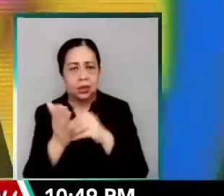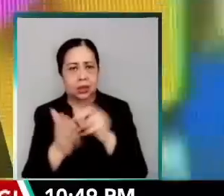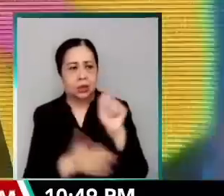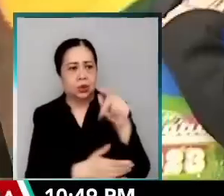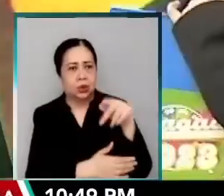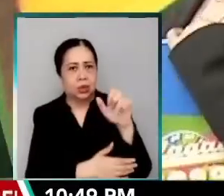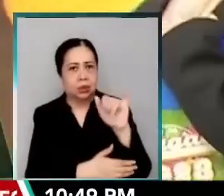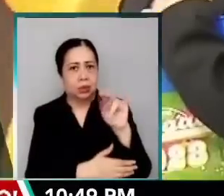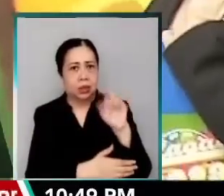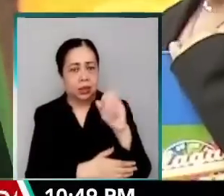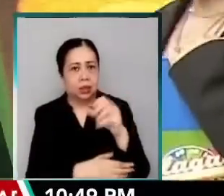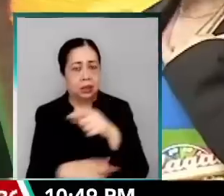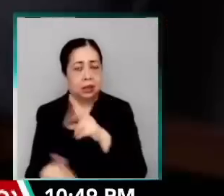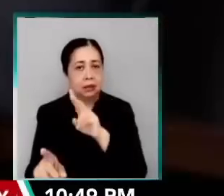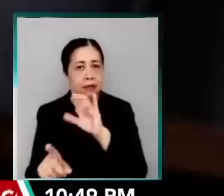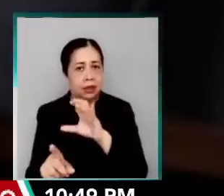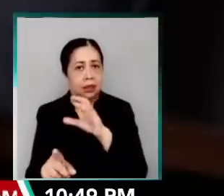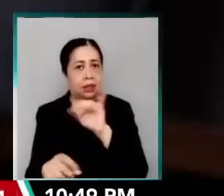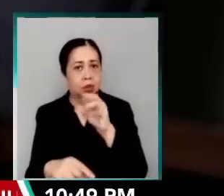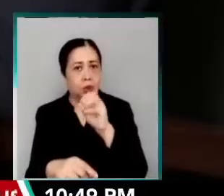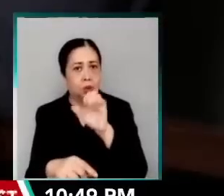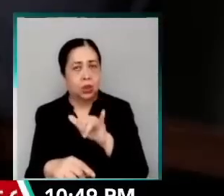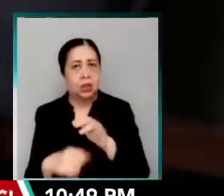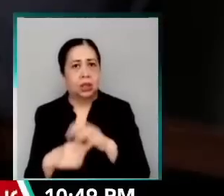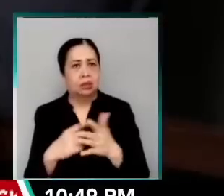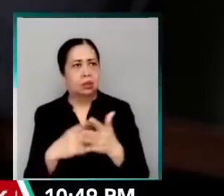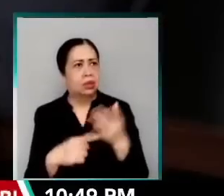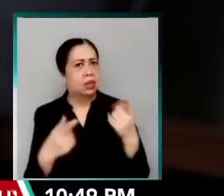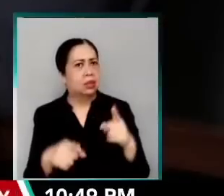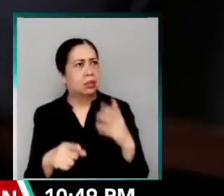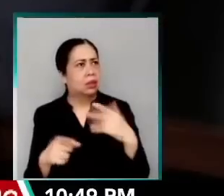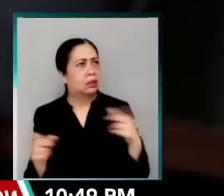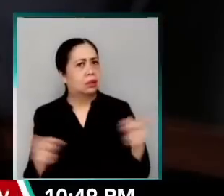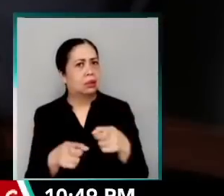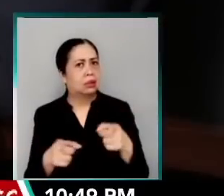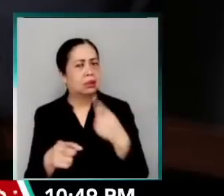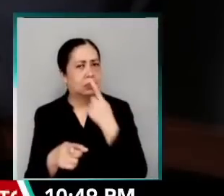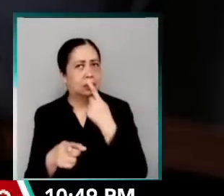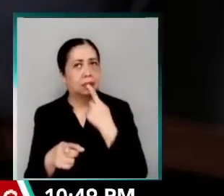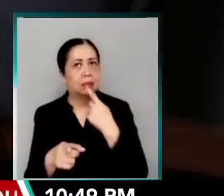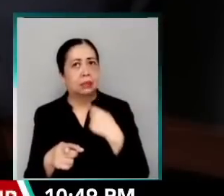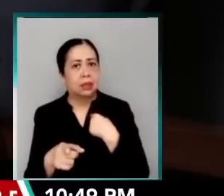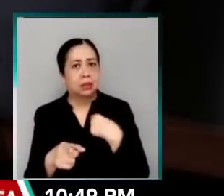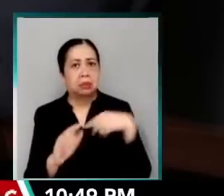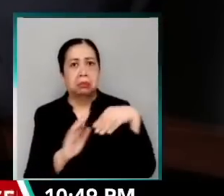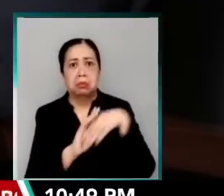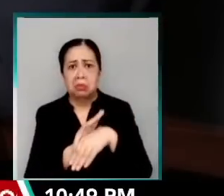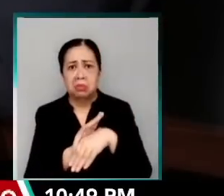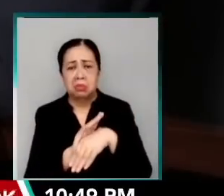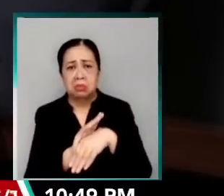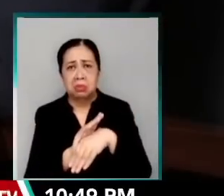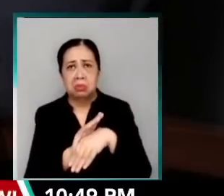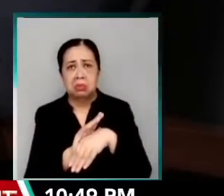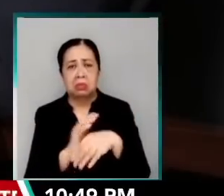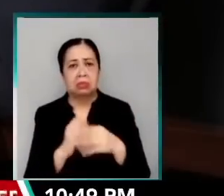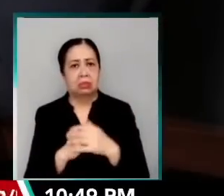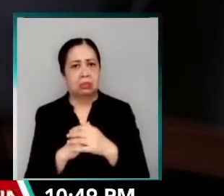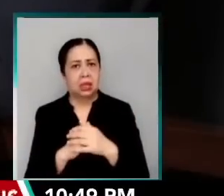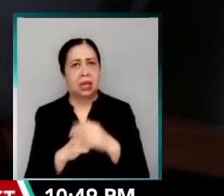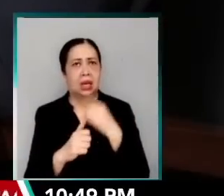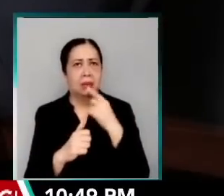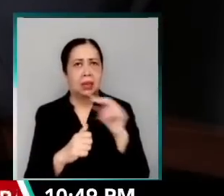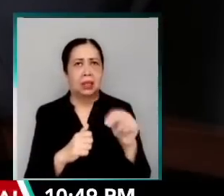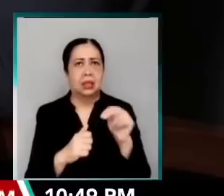kina Vic at Joey. Ano nangyari? Bakit bigla? Ang sabi sa amin, nalulugi daw. Kailangan daw